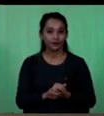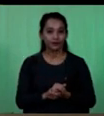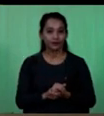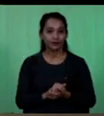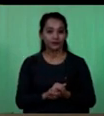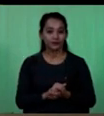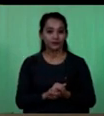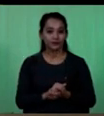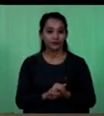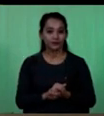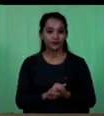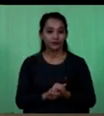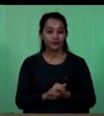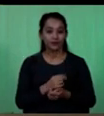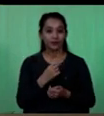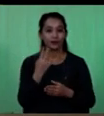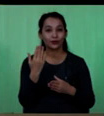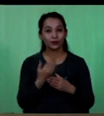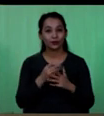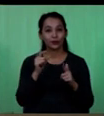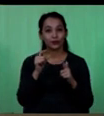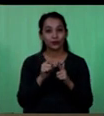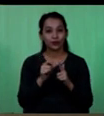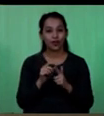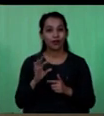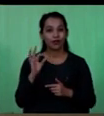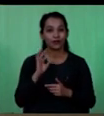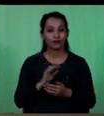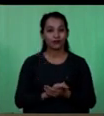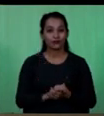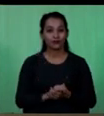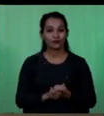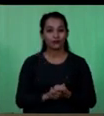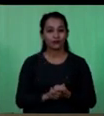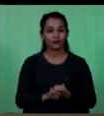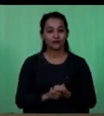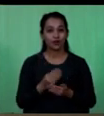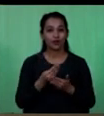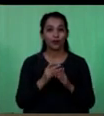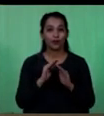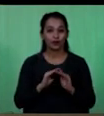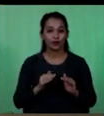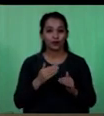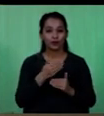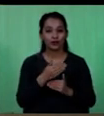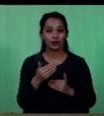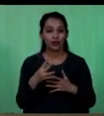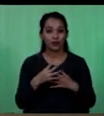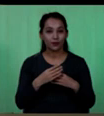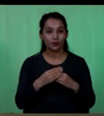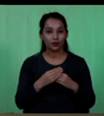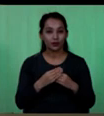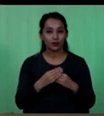Ushbu fikrlar ikkinchi darajali bo'laklar haqida edi. Mana aziz o'quvchilar, biz hozirgi sizlar